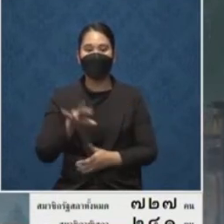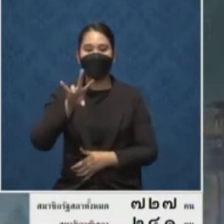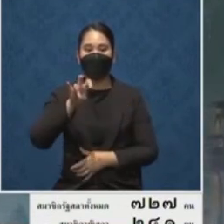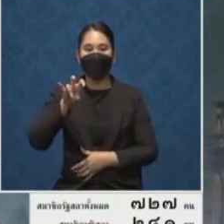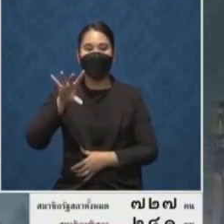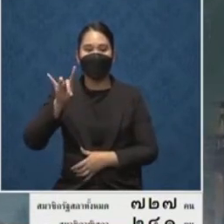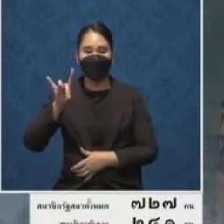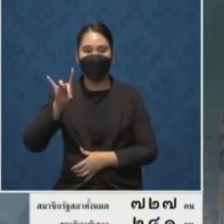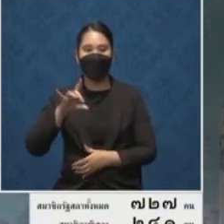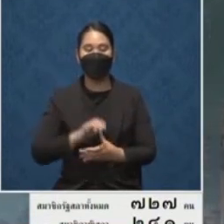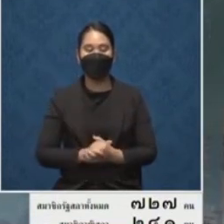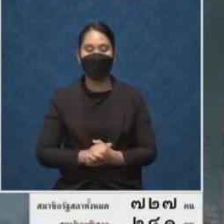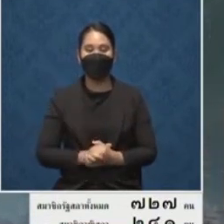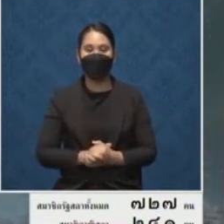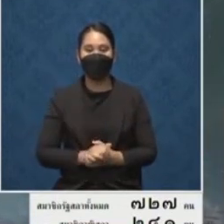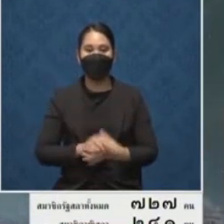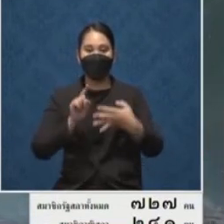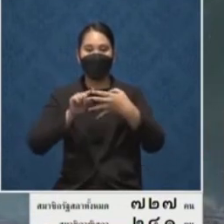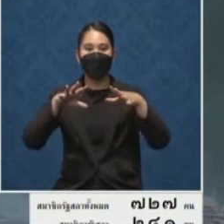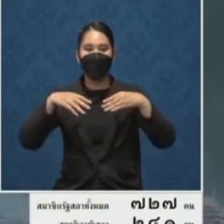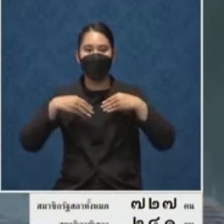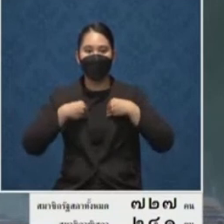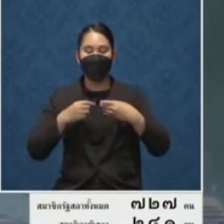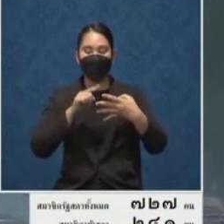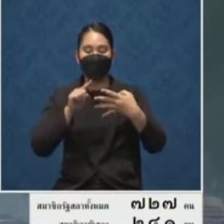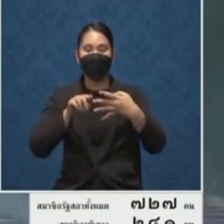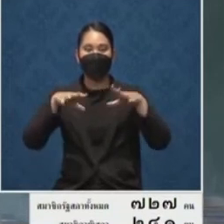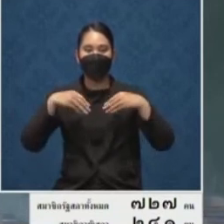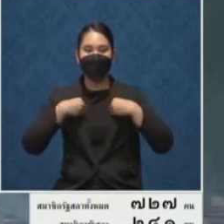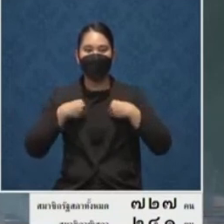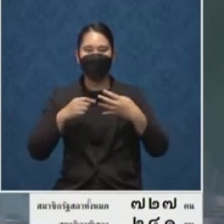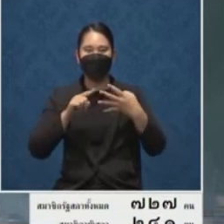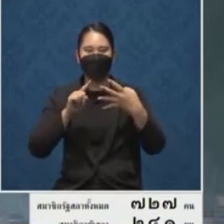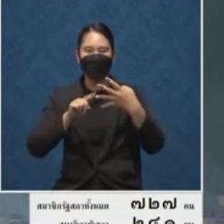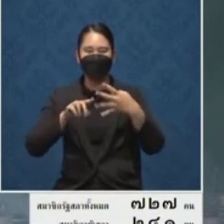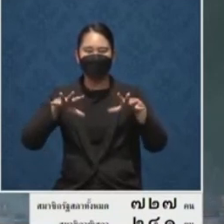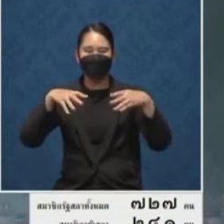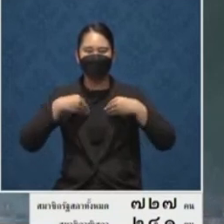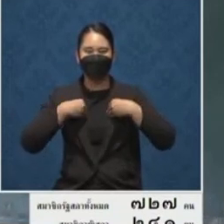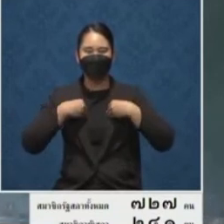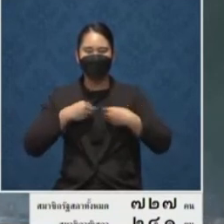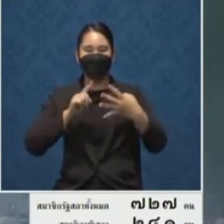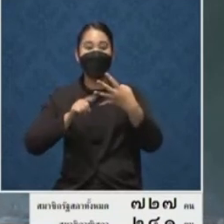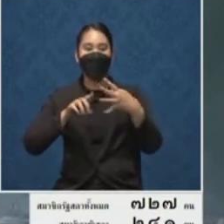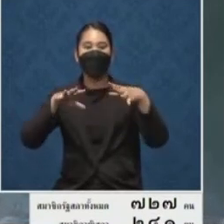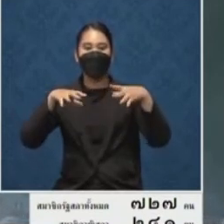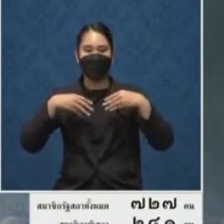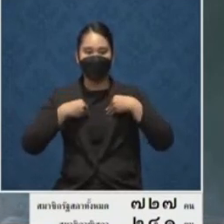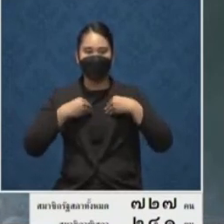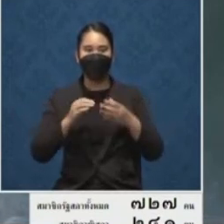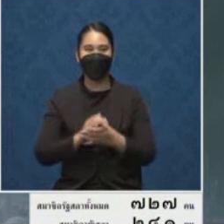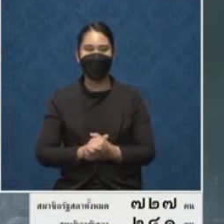การ4รับหลักการ 708นายอำนาจวิลาวัน 1รับหลักการ2รับหลัก